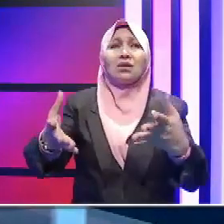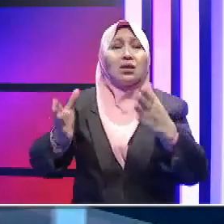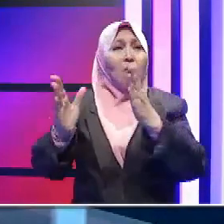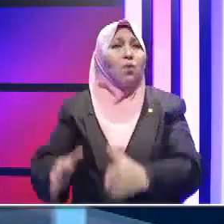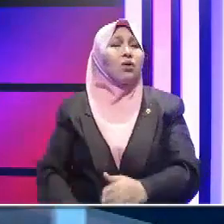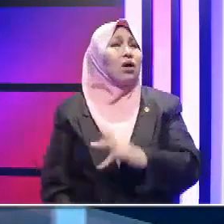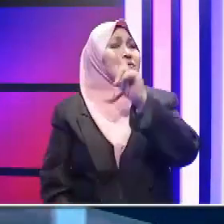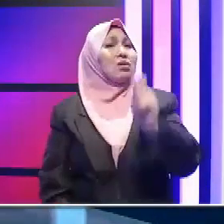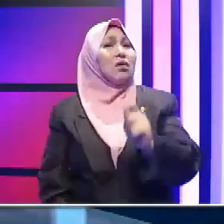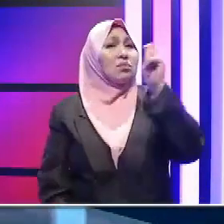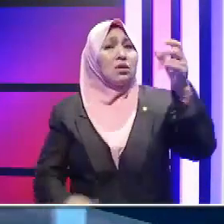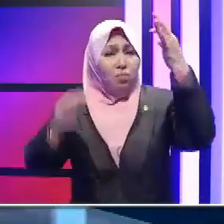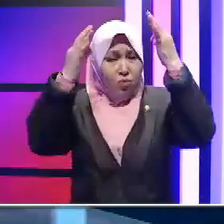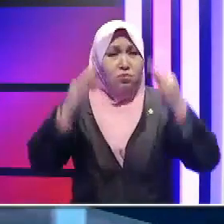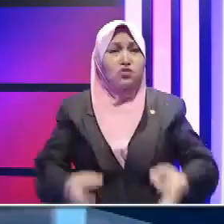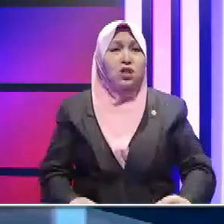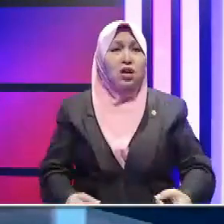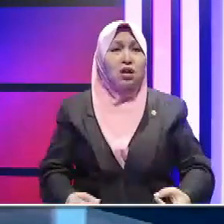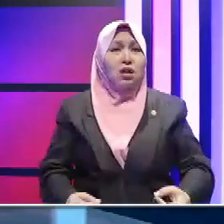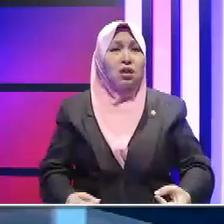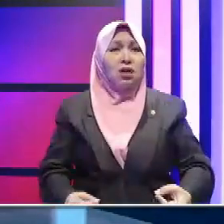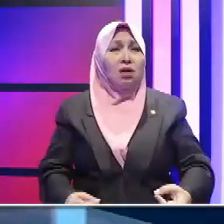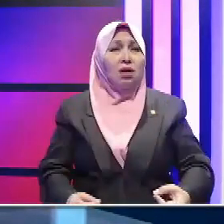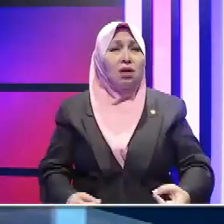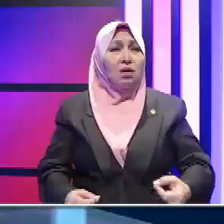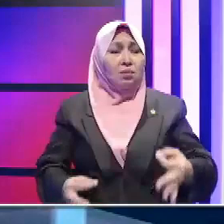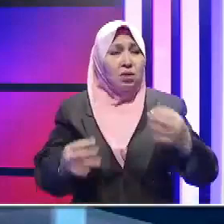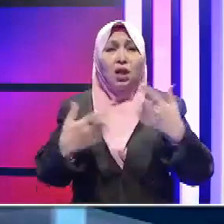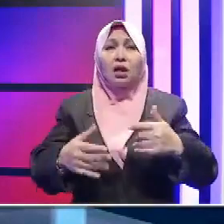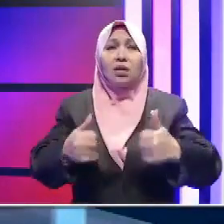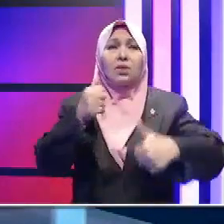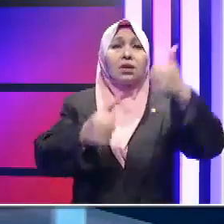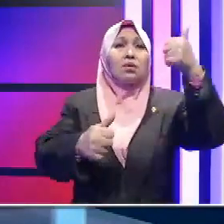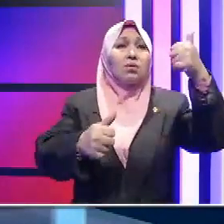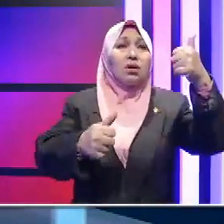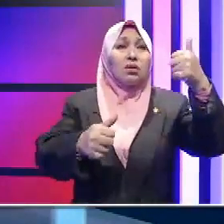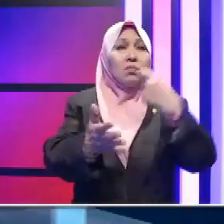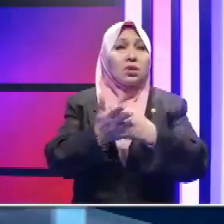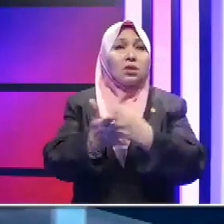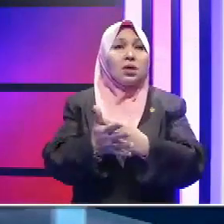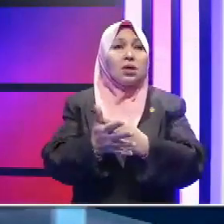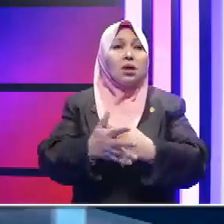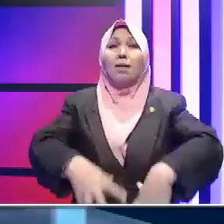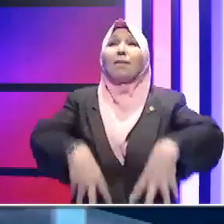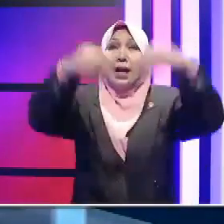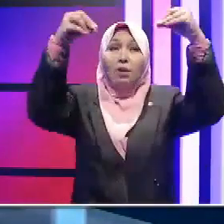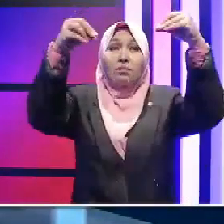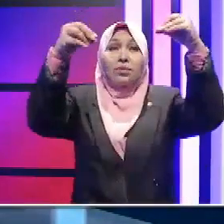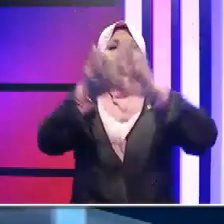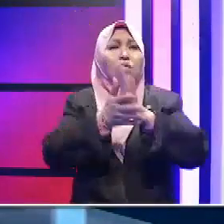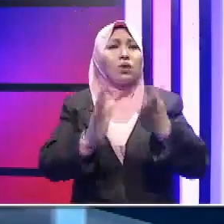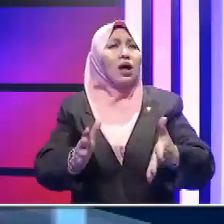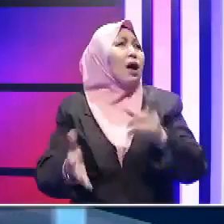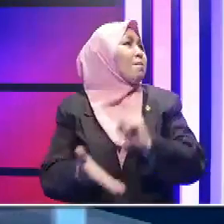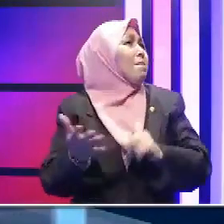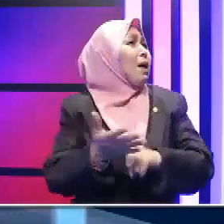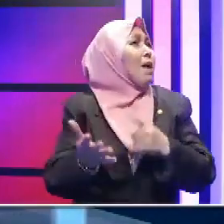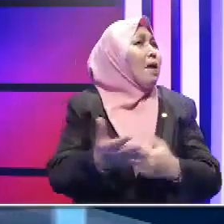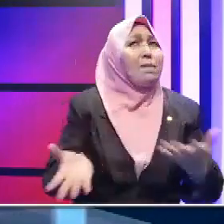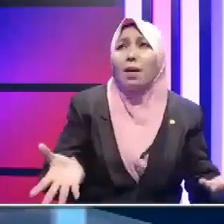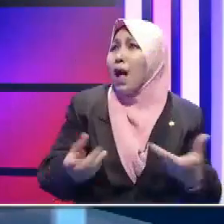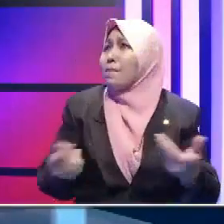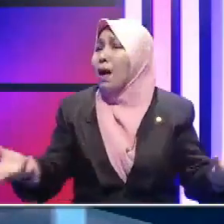contohnya keputusan pilihanraya umum ini telah dimenangi Waktu tiba-tiba mereka of jadi orang jadi apa halnya